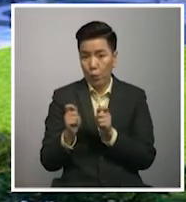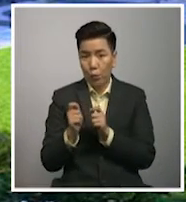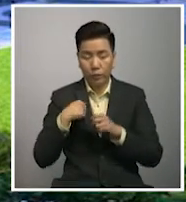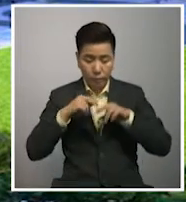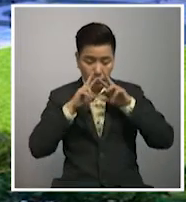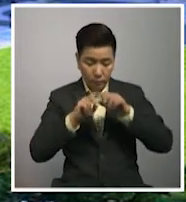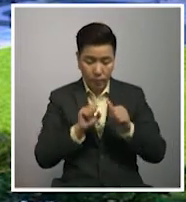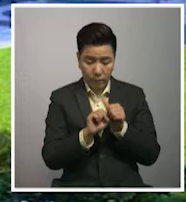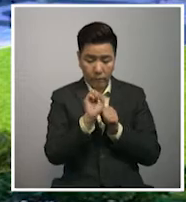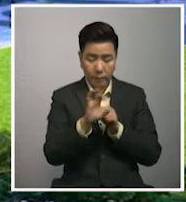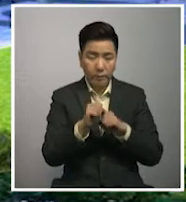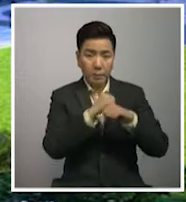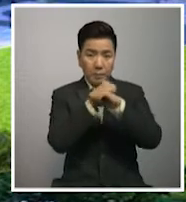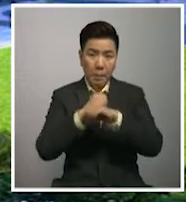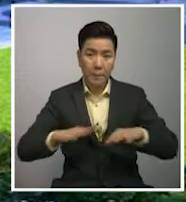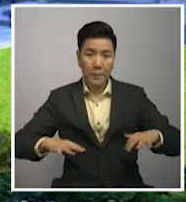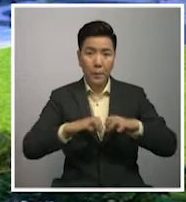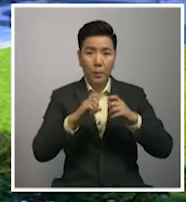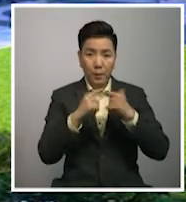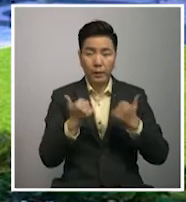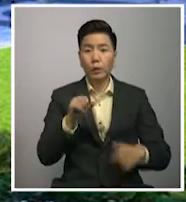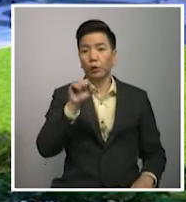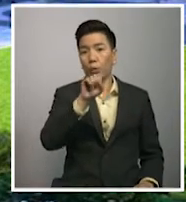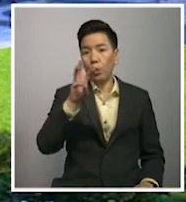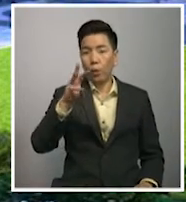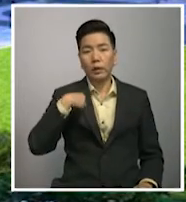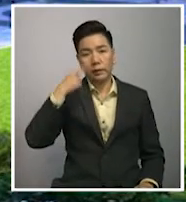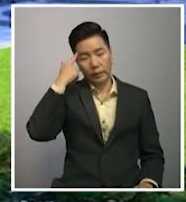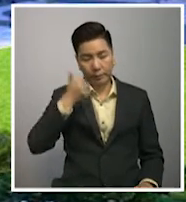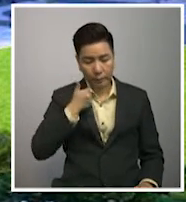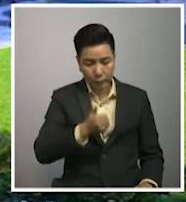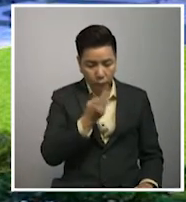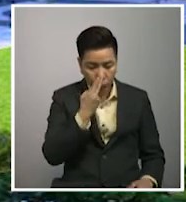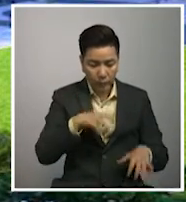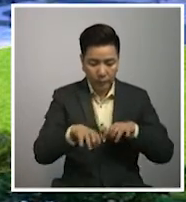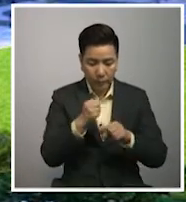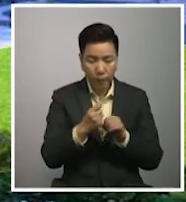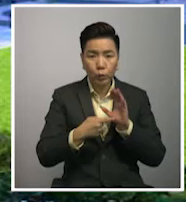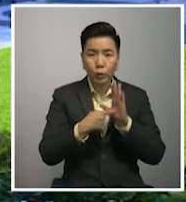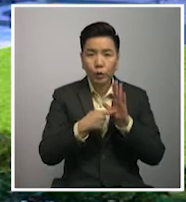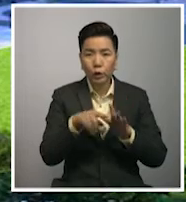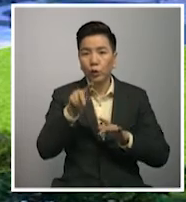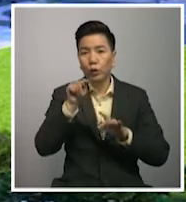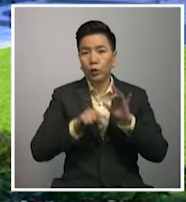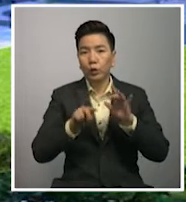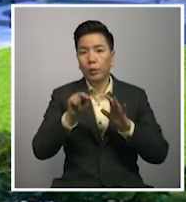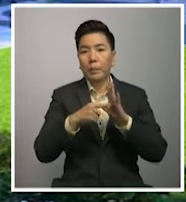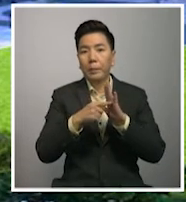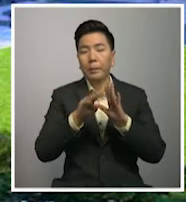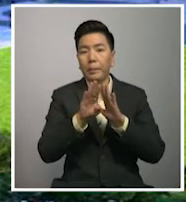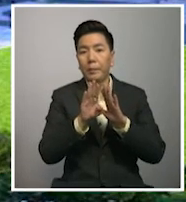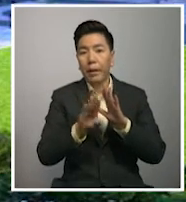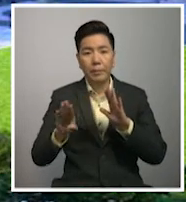การศึกษาเสนอแนะแนวทางป้องกันและลดอุบัติเหตุทางถนนวุฒิสภาครับได้มีการลงพื้นที่ติดตามการจัดสร้างต้นแบบระบบความปลอดภัยทางถนนครั้ง